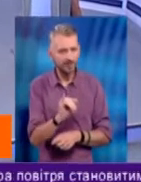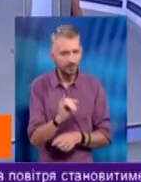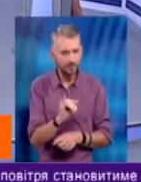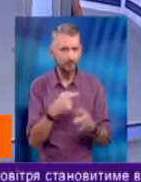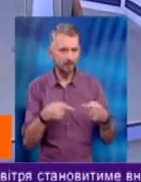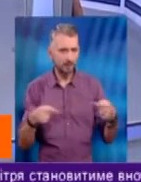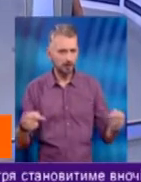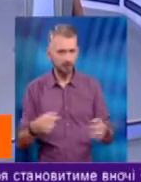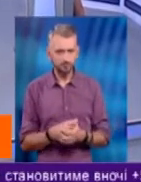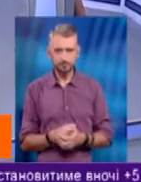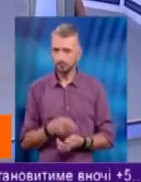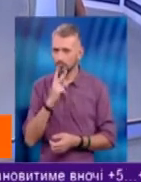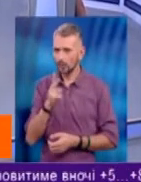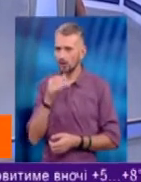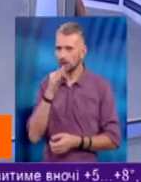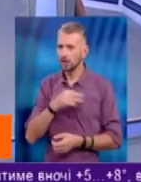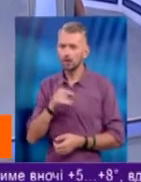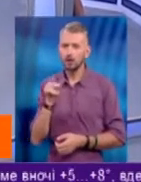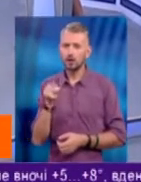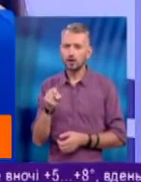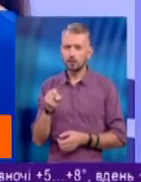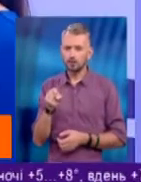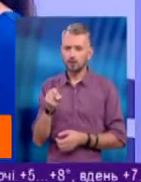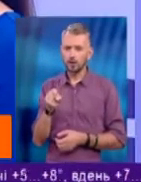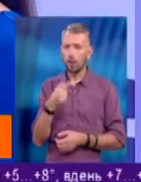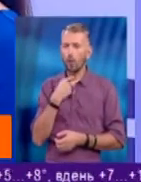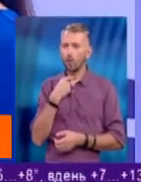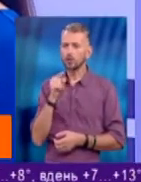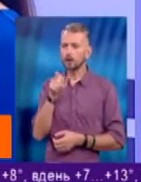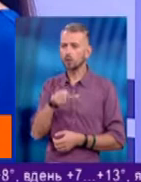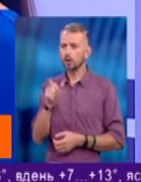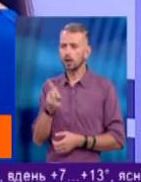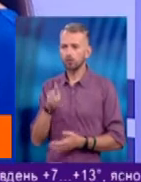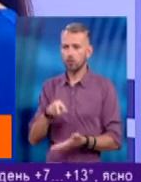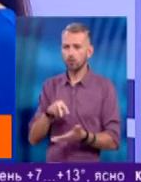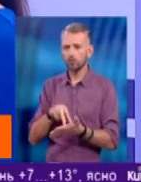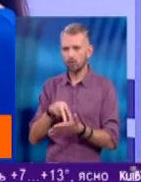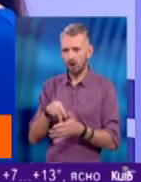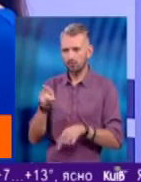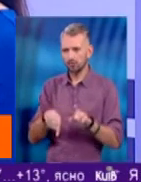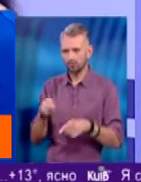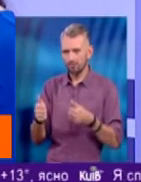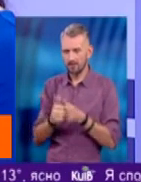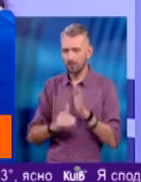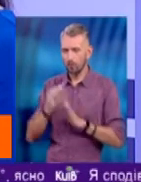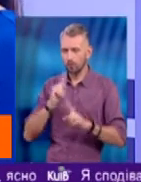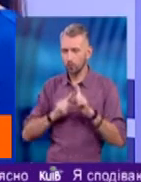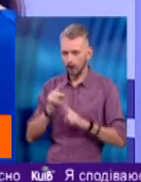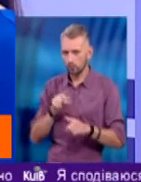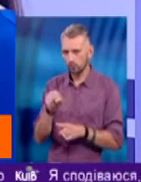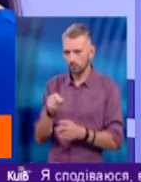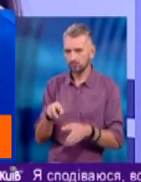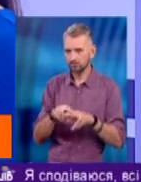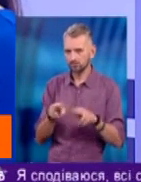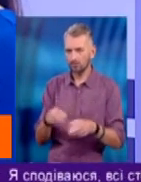і так далі. Але дивіться, скажіть, от ви, власне, от голос тих людей, які стоять час від часу під Верховною Радою,